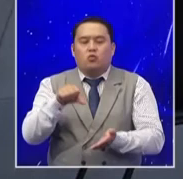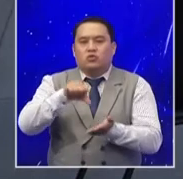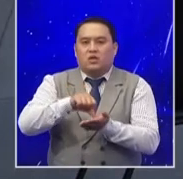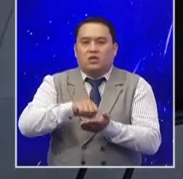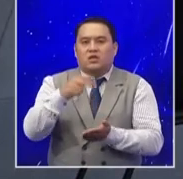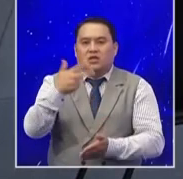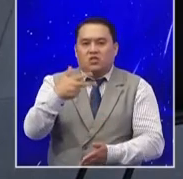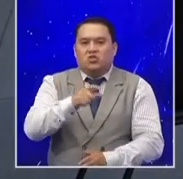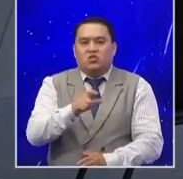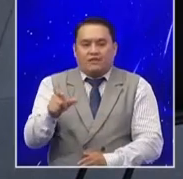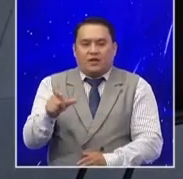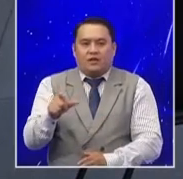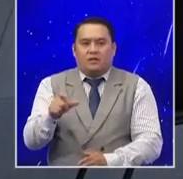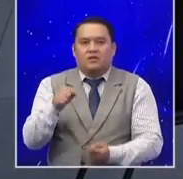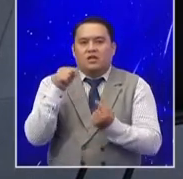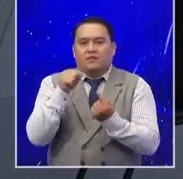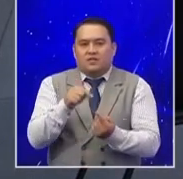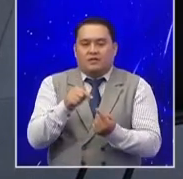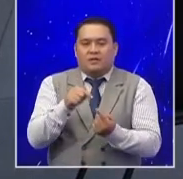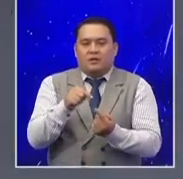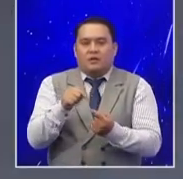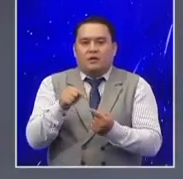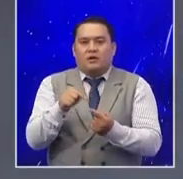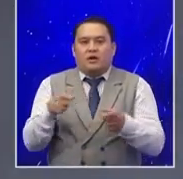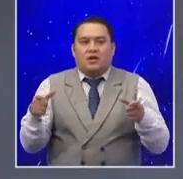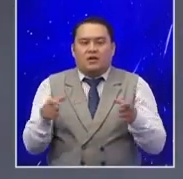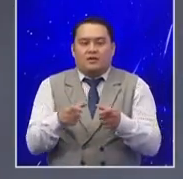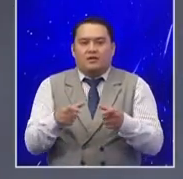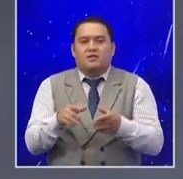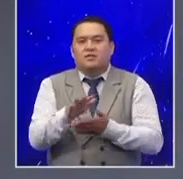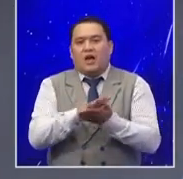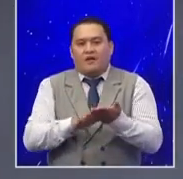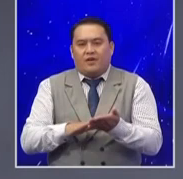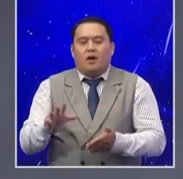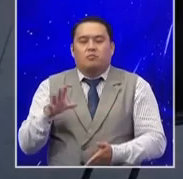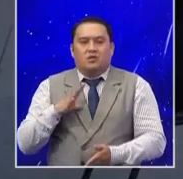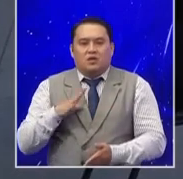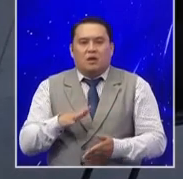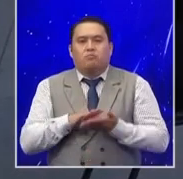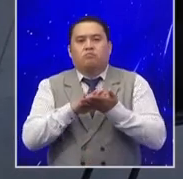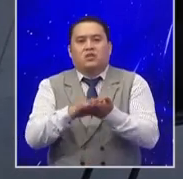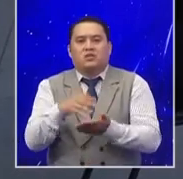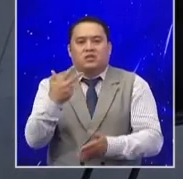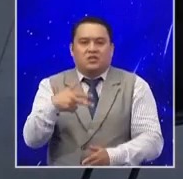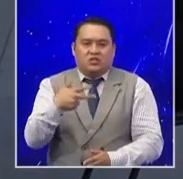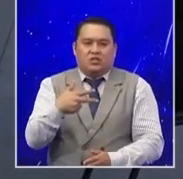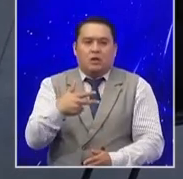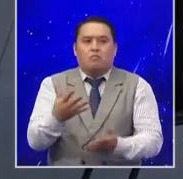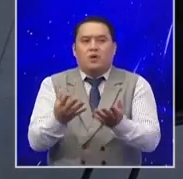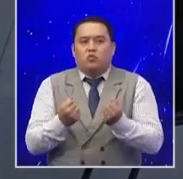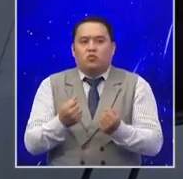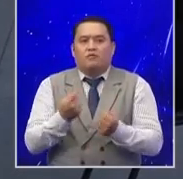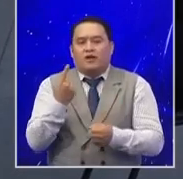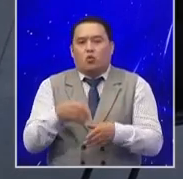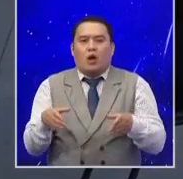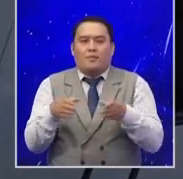до 30 человек в соответствии с карантином. Заявок было подано более 30, получается в